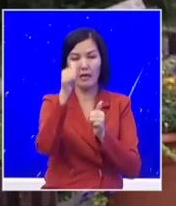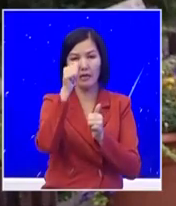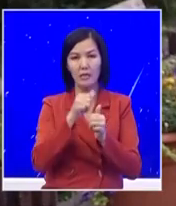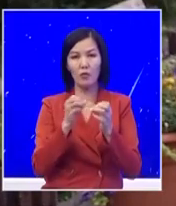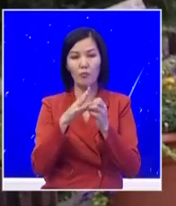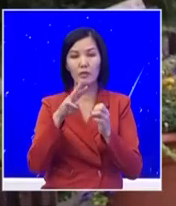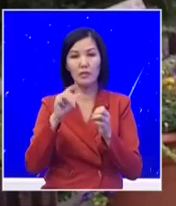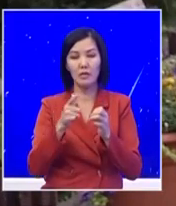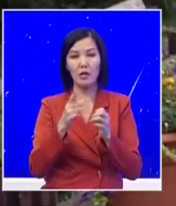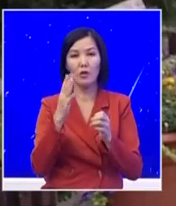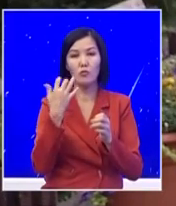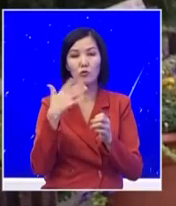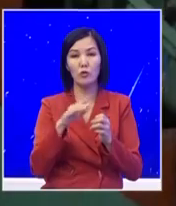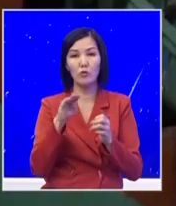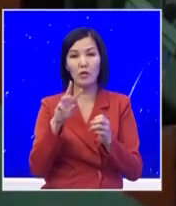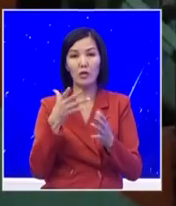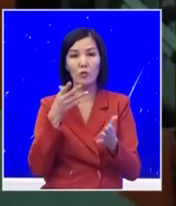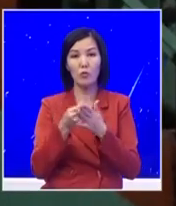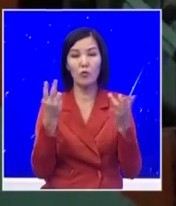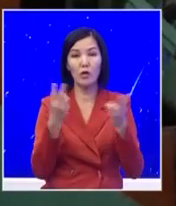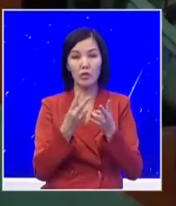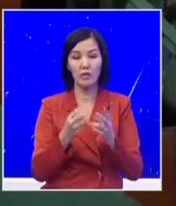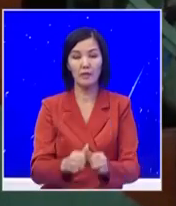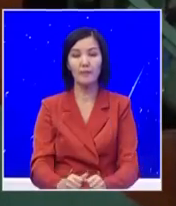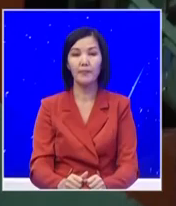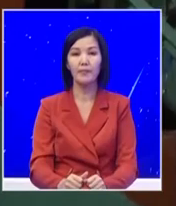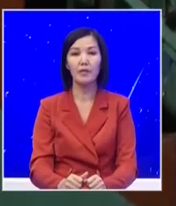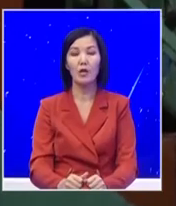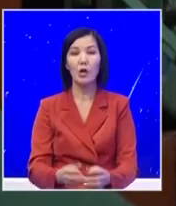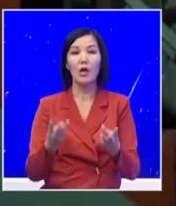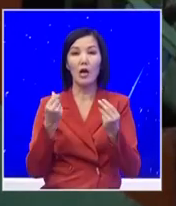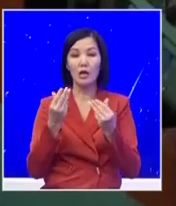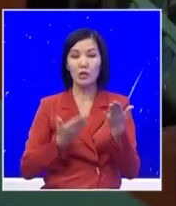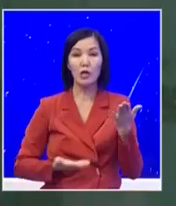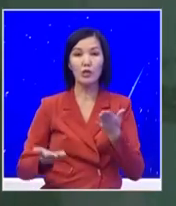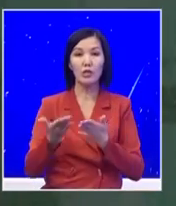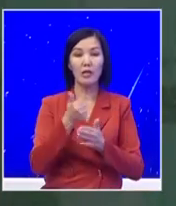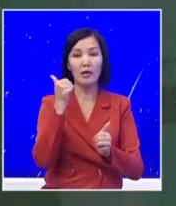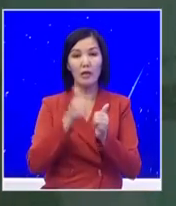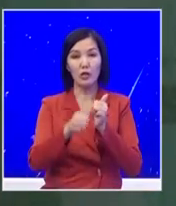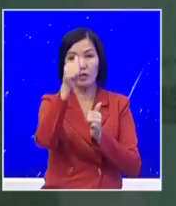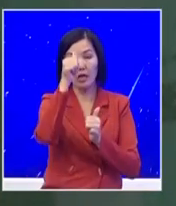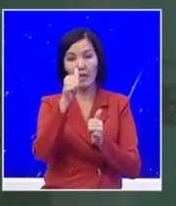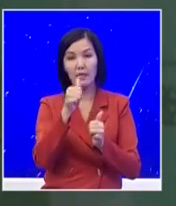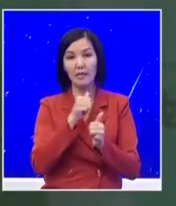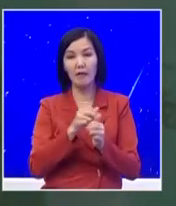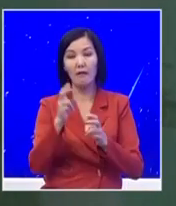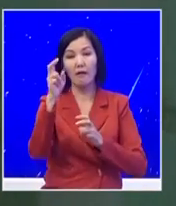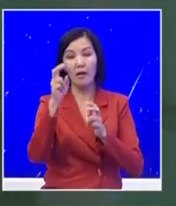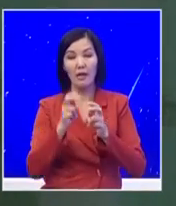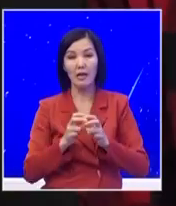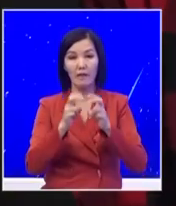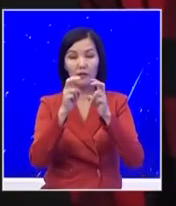теңге болса, ол 450 теңге төлеу керек. Айта кету керек, тұрғындардан жиналған ай сайынғы төлем ешқайда кетпейді. Лифттің ағымдық